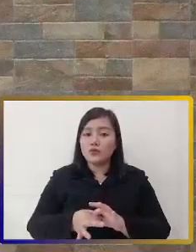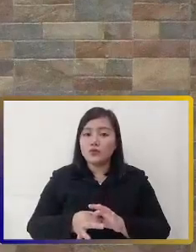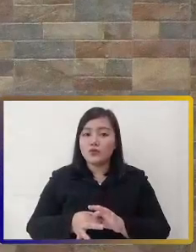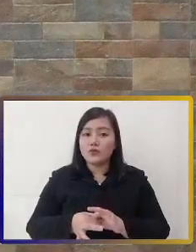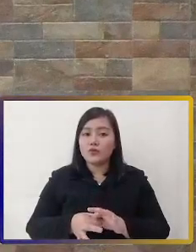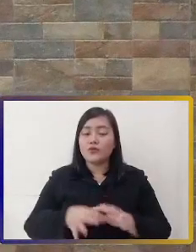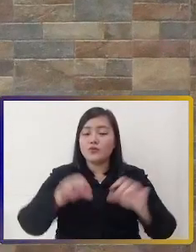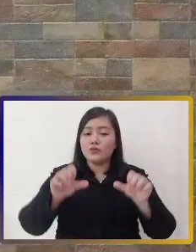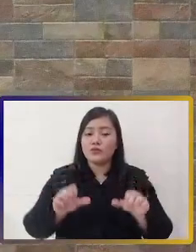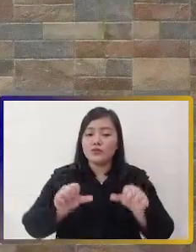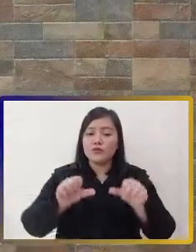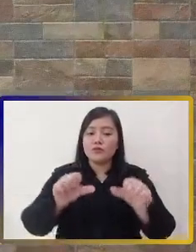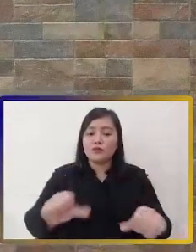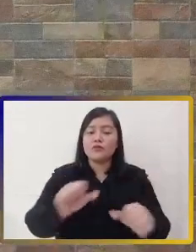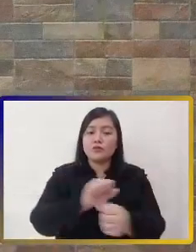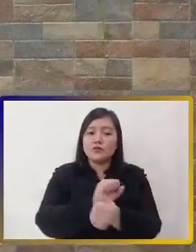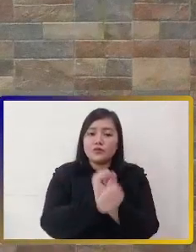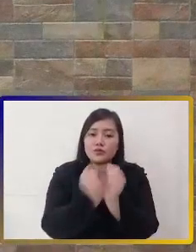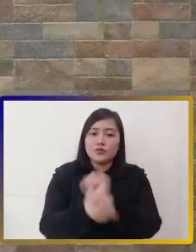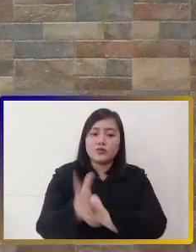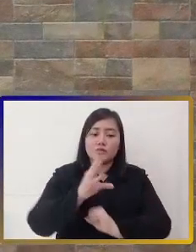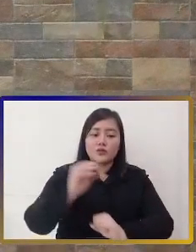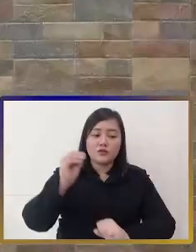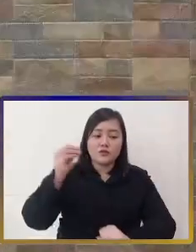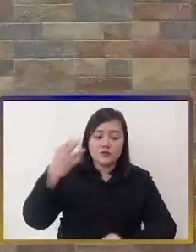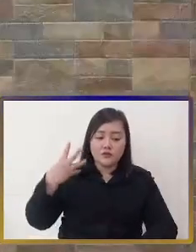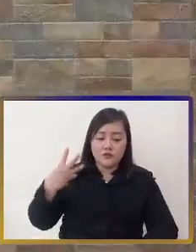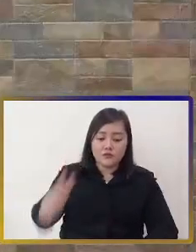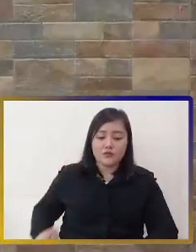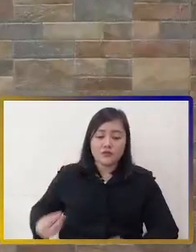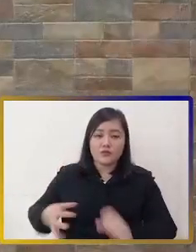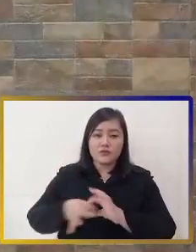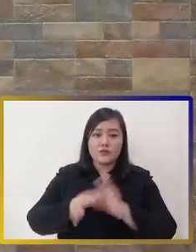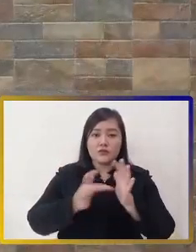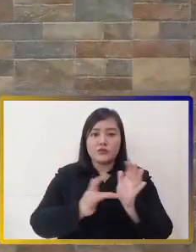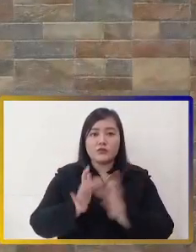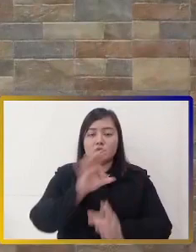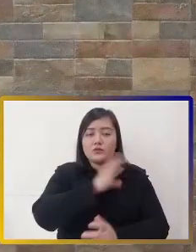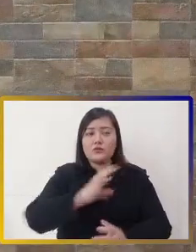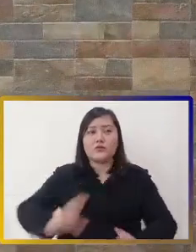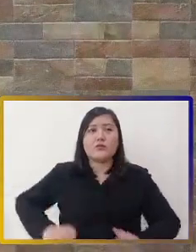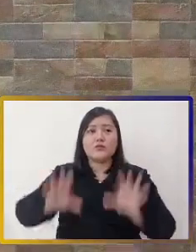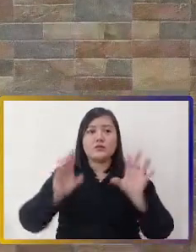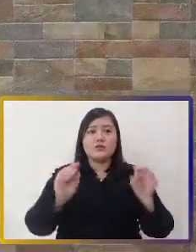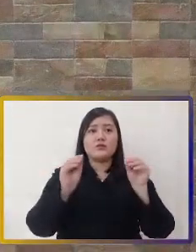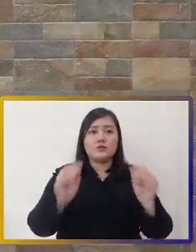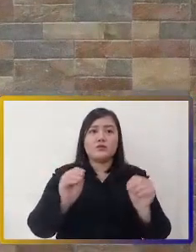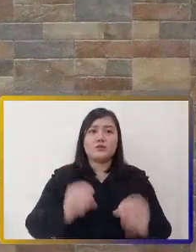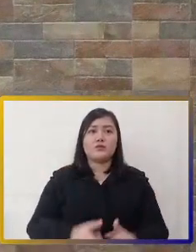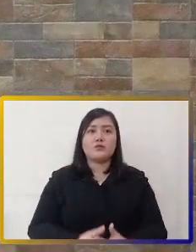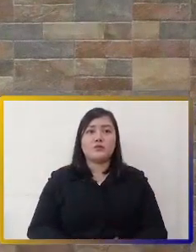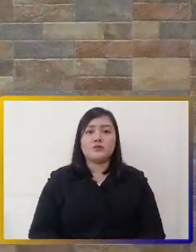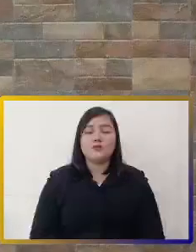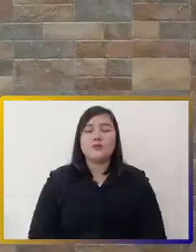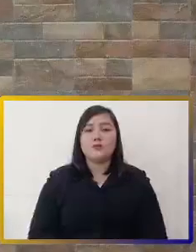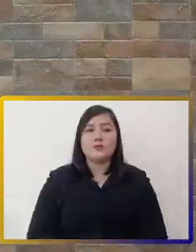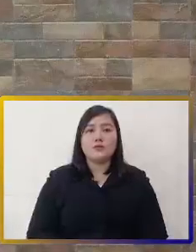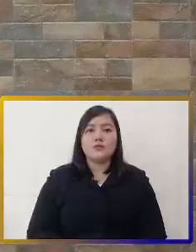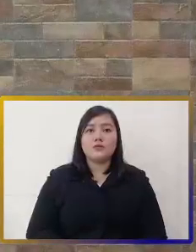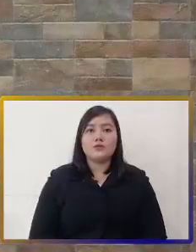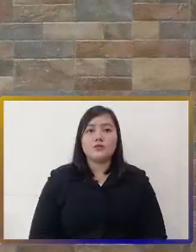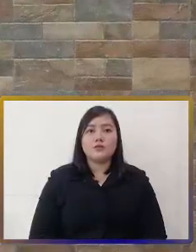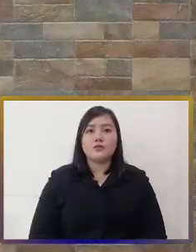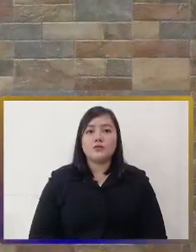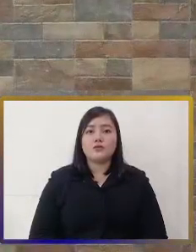gradual perversion and corruption ng teaching ng Panginoong Hesukristo. Yan po yung laging kina-counter. May binasa po dito